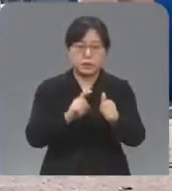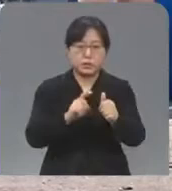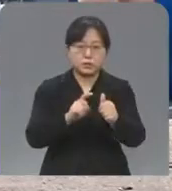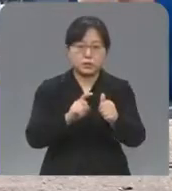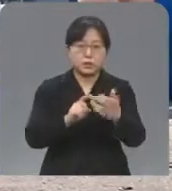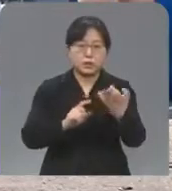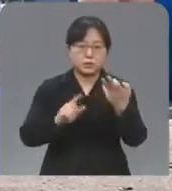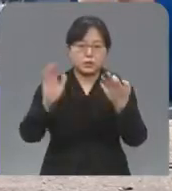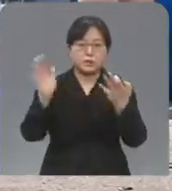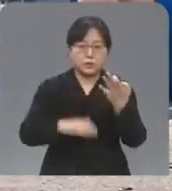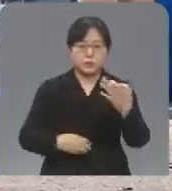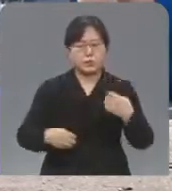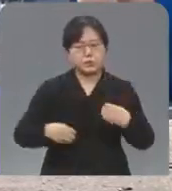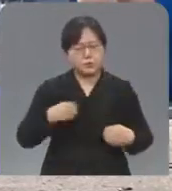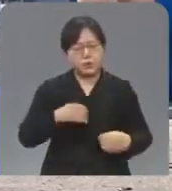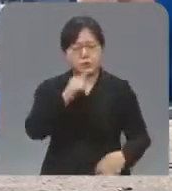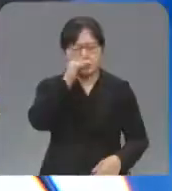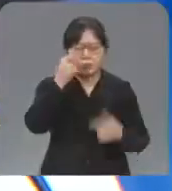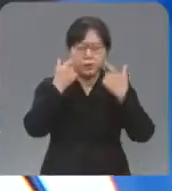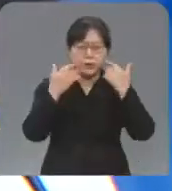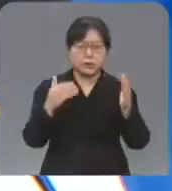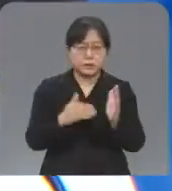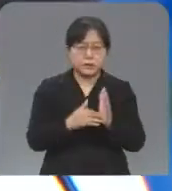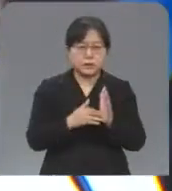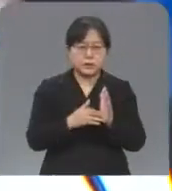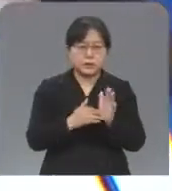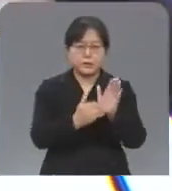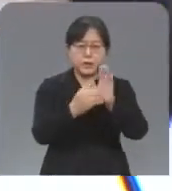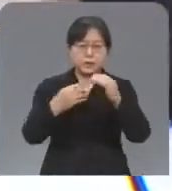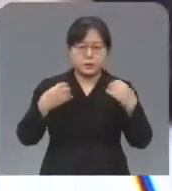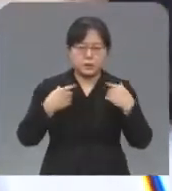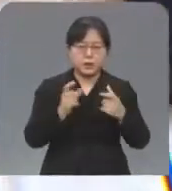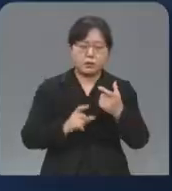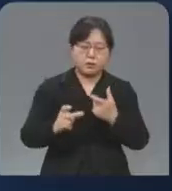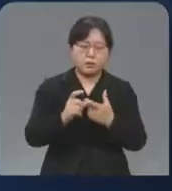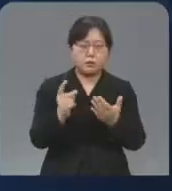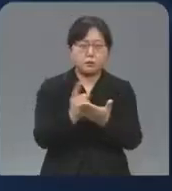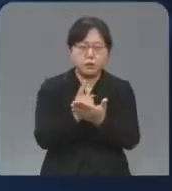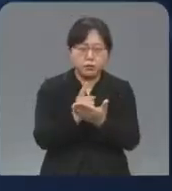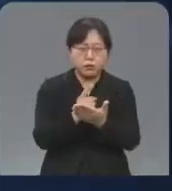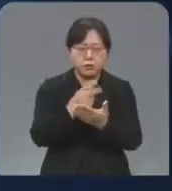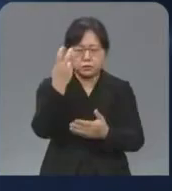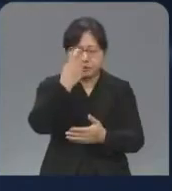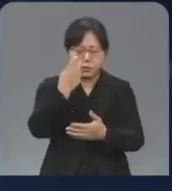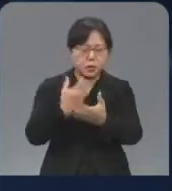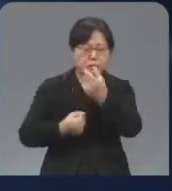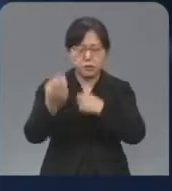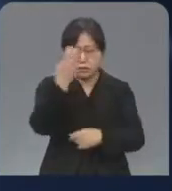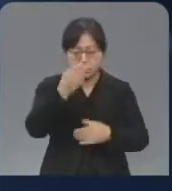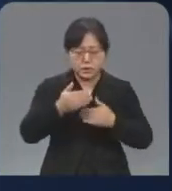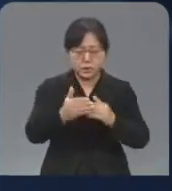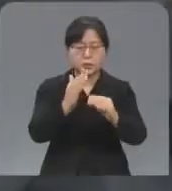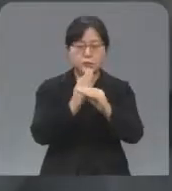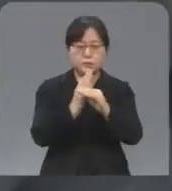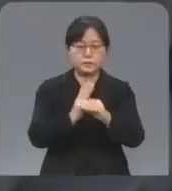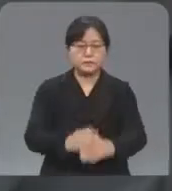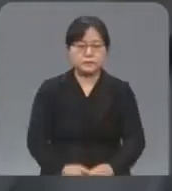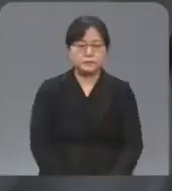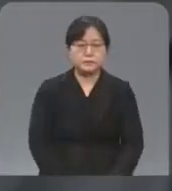지난 14일부터 증상이 있었던 것으로 확인돼 방역당국이 추가 접촉자 파악 등 역학조사를 진행하고